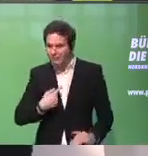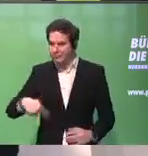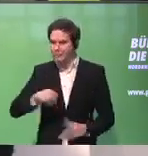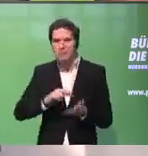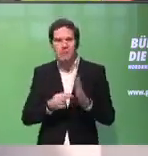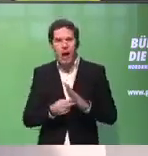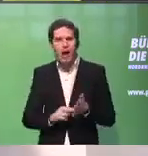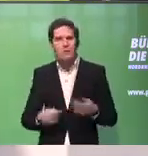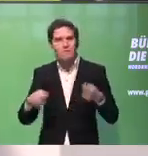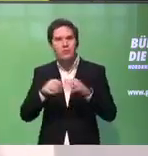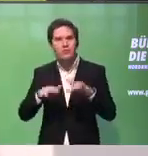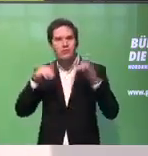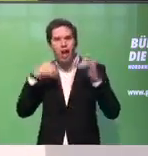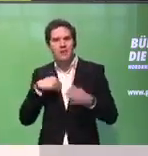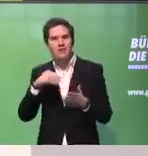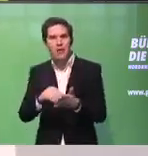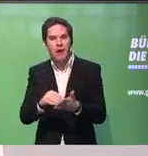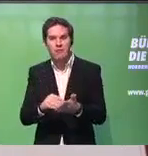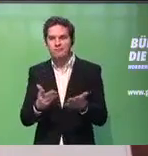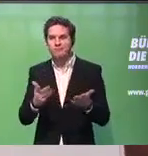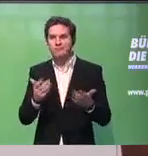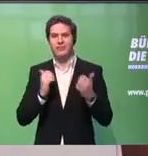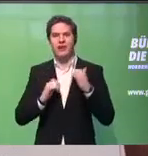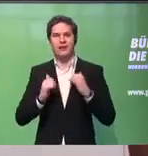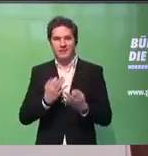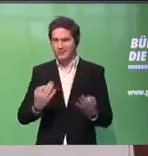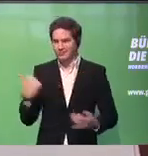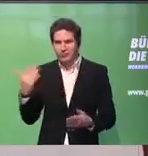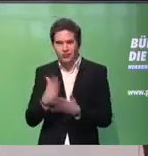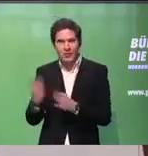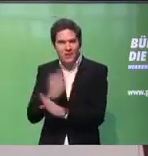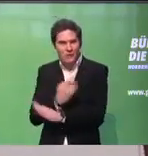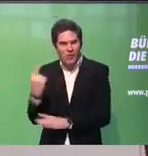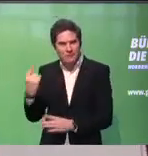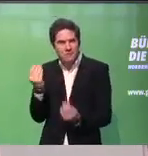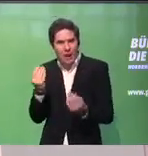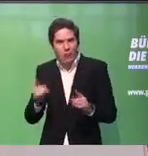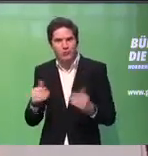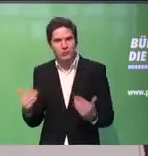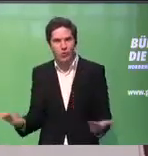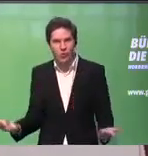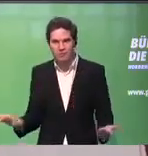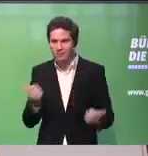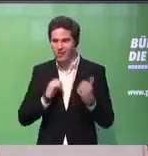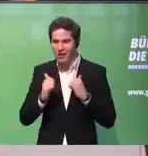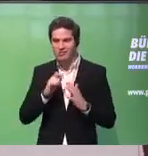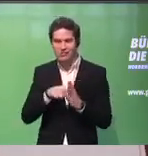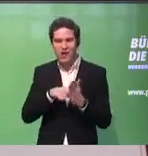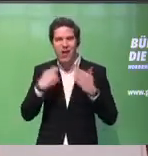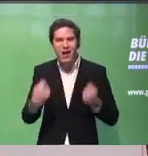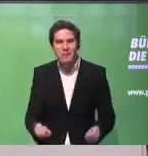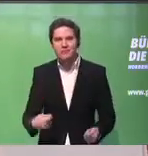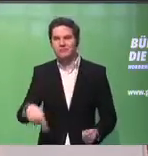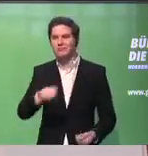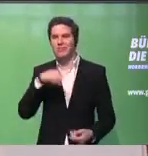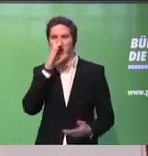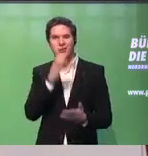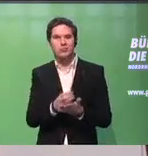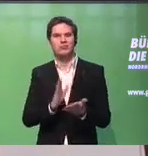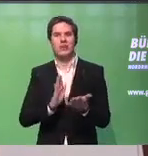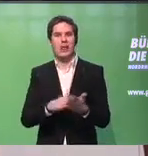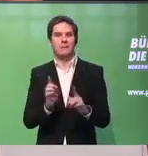sind da alle von ausgegangen und leider, ja, ihr auch, leider hat dieses enttäuschende Wahlergebnis dazu geführt, dass das nicht geklappt